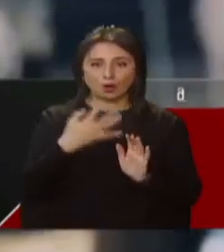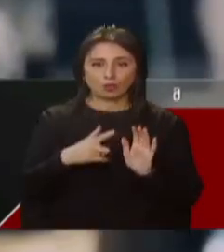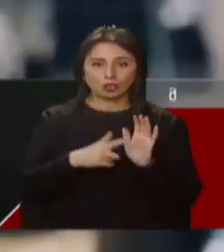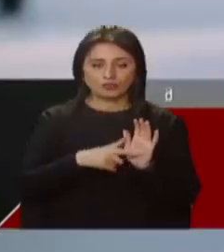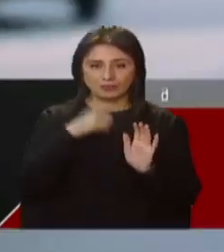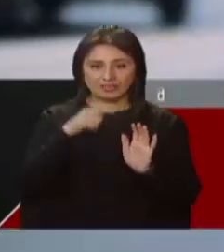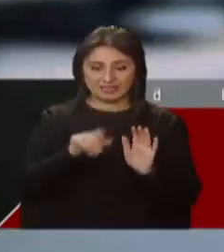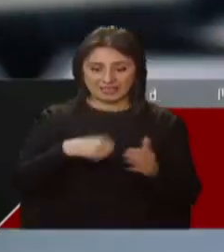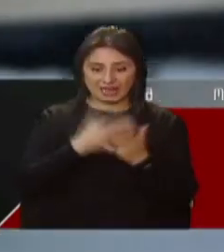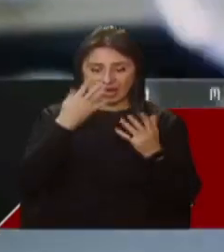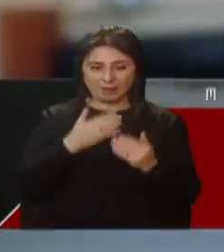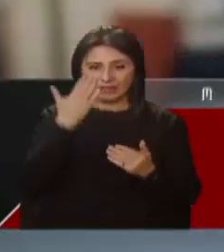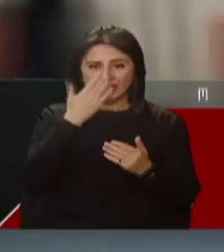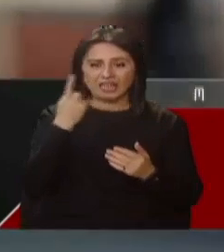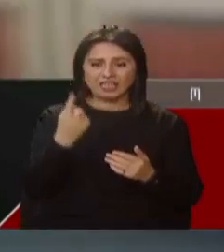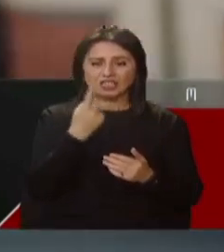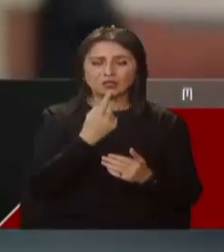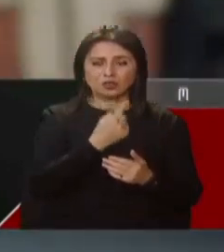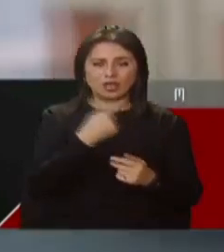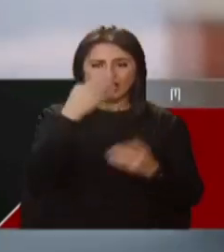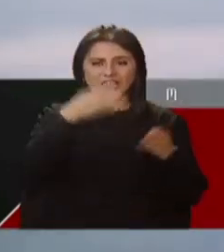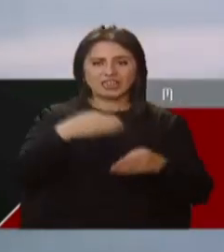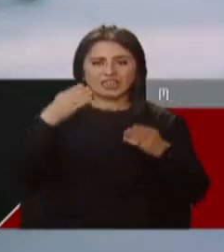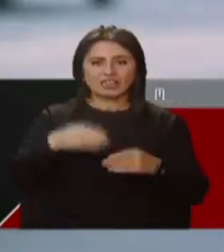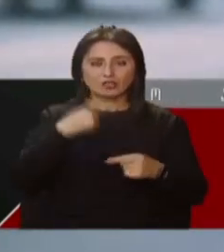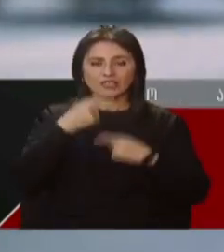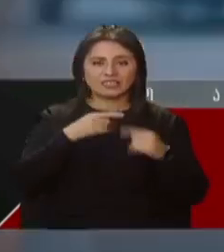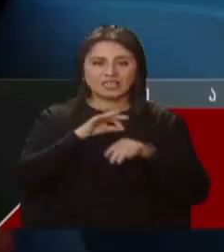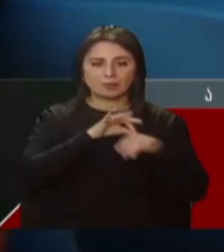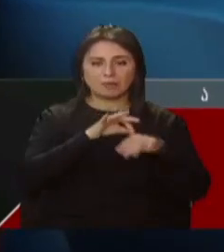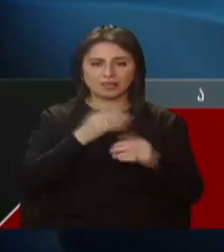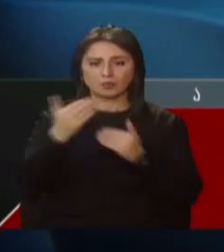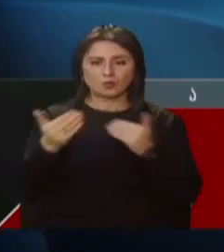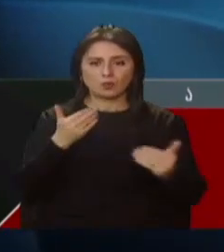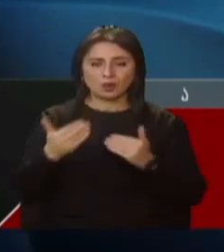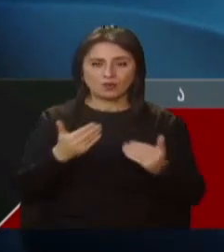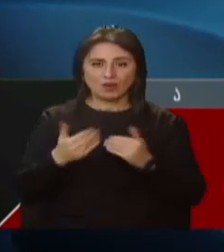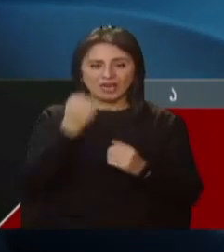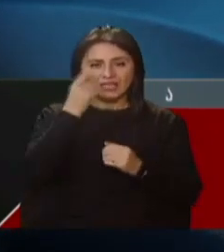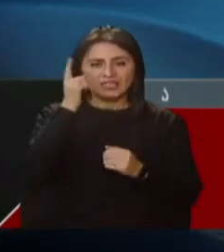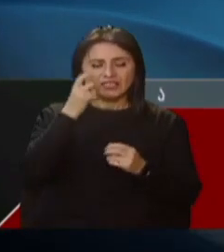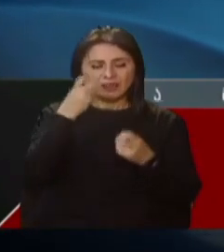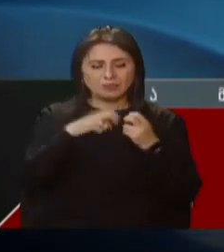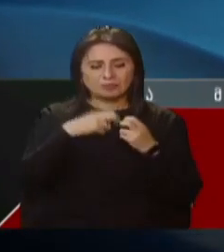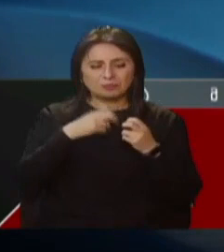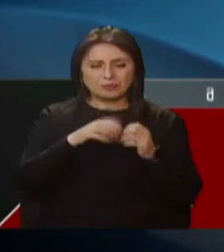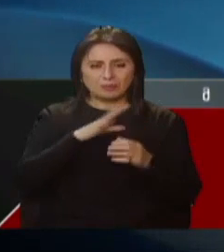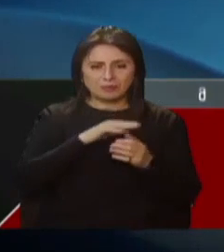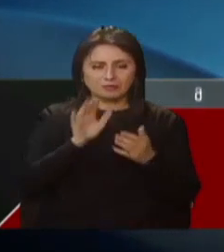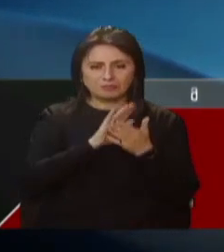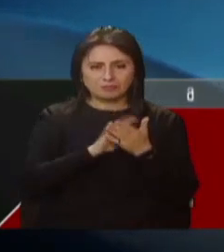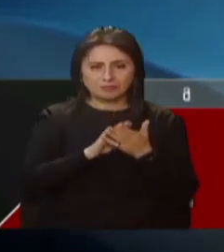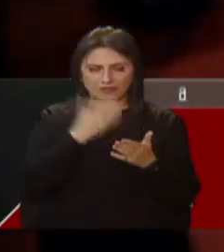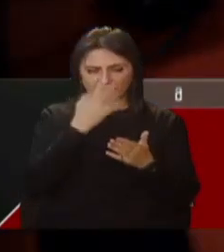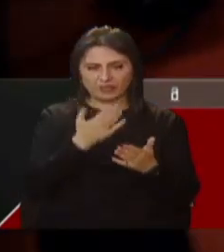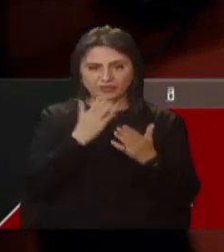1957 წლიდან დღემდე შექმნილი თითეული ფილმი ინდივიდუალური სათქმელის მატარებელია. ფირების სიძველიდან გამომდინარე დაზიანებები